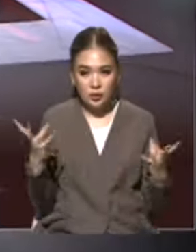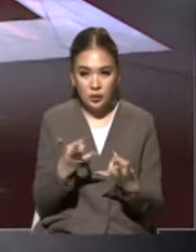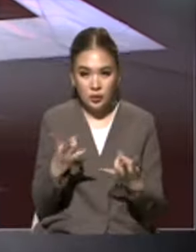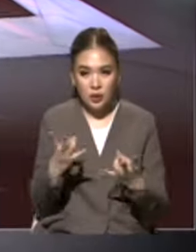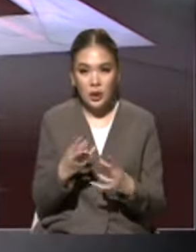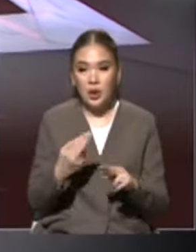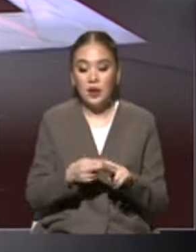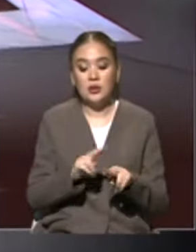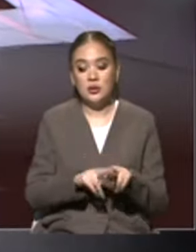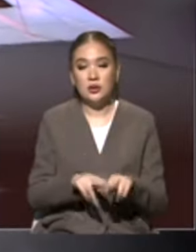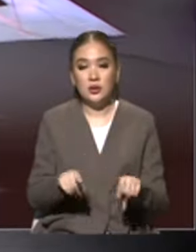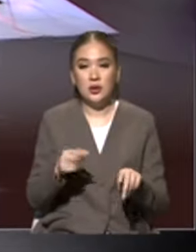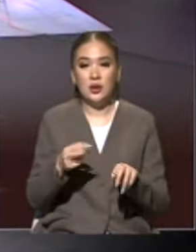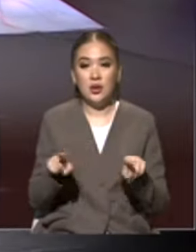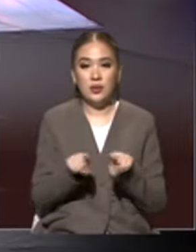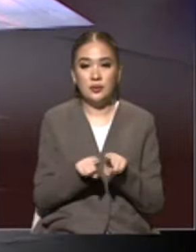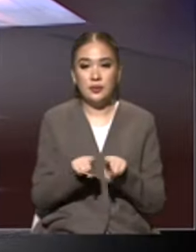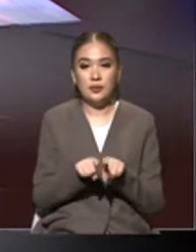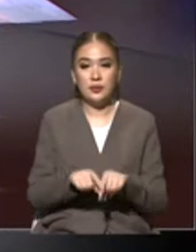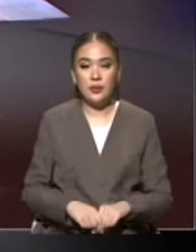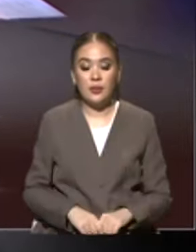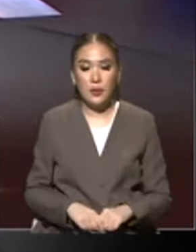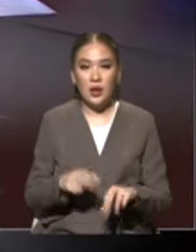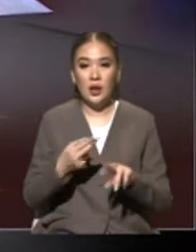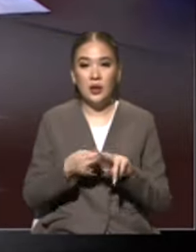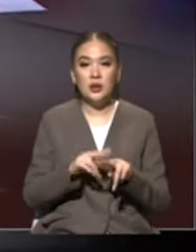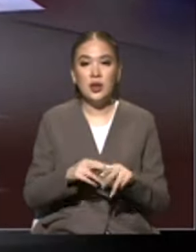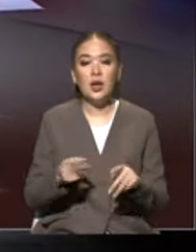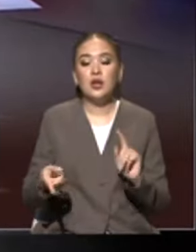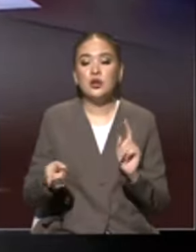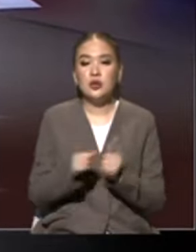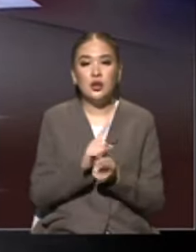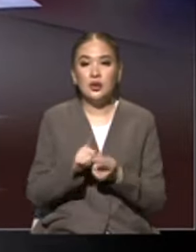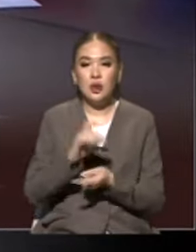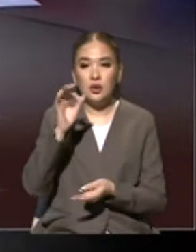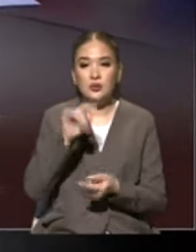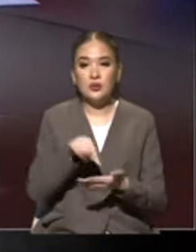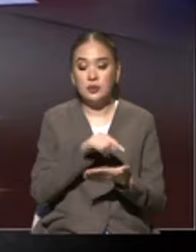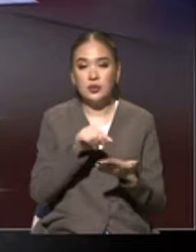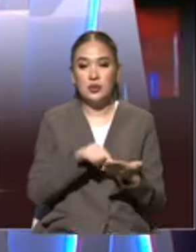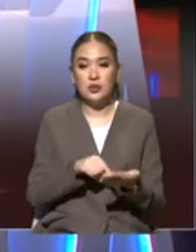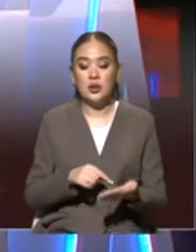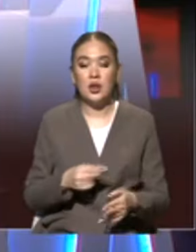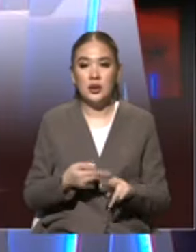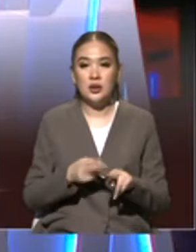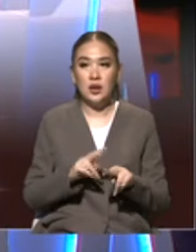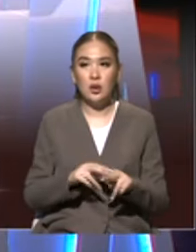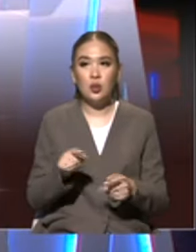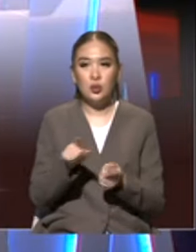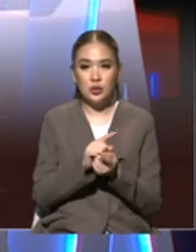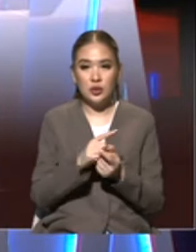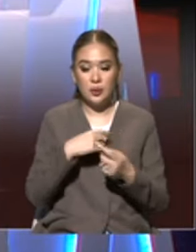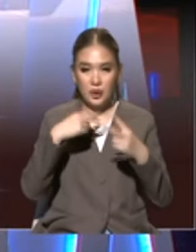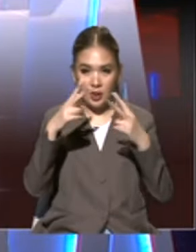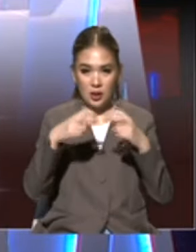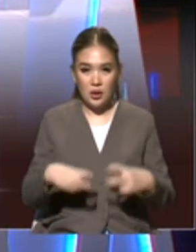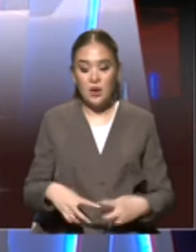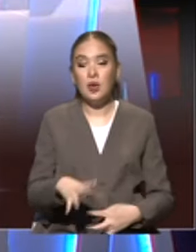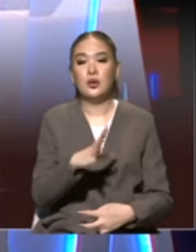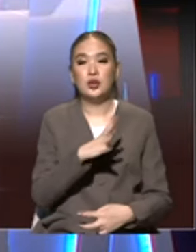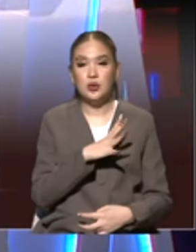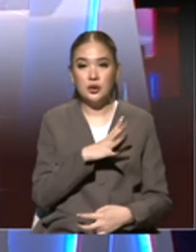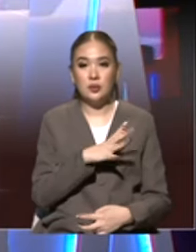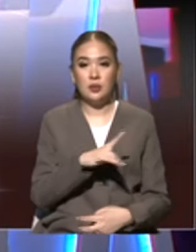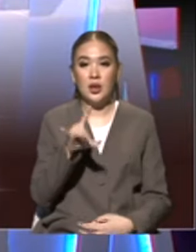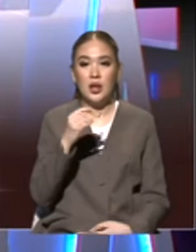жатқан. Мақсат мырза, осы дәл осы өзгерістерге қатысты ой пікіріңіз. Бұл өзгерістерді бір қарап шықтым. Бұл жерде бір көзге түсіп тұрған нәрсе, жаңа